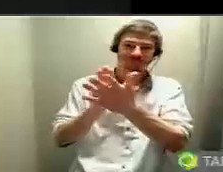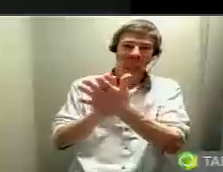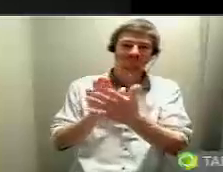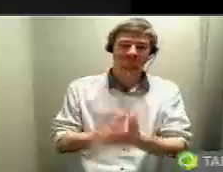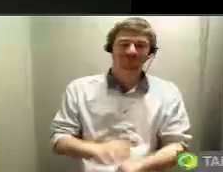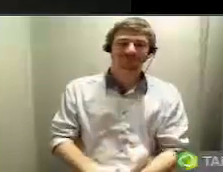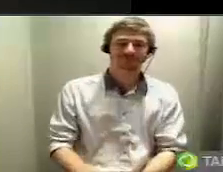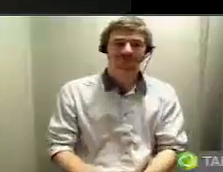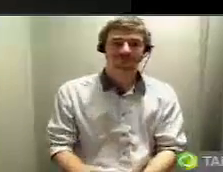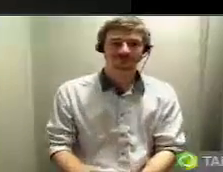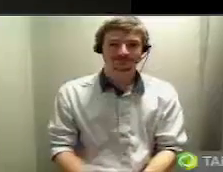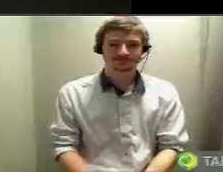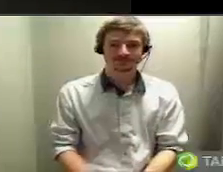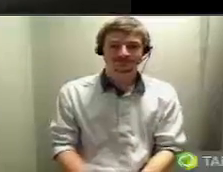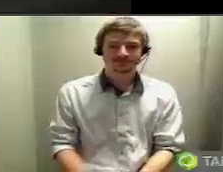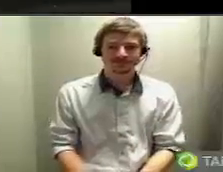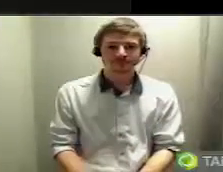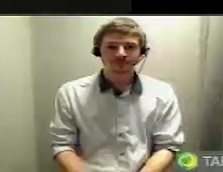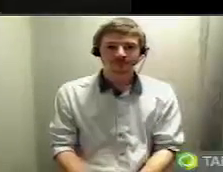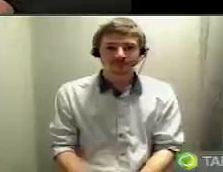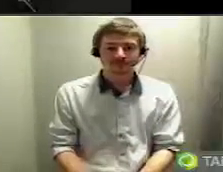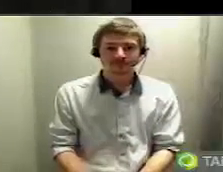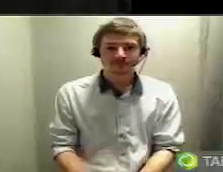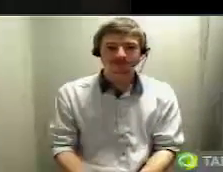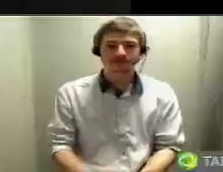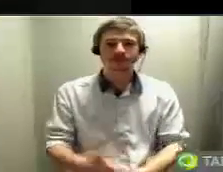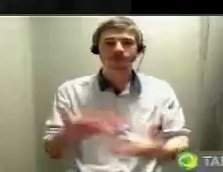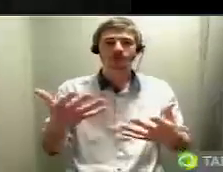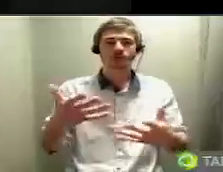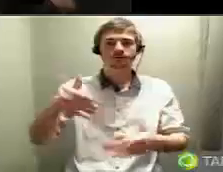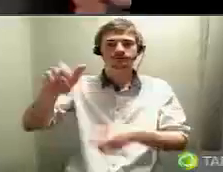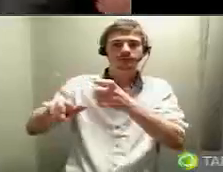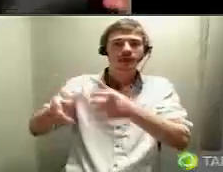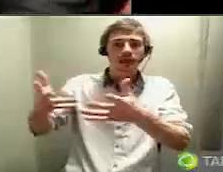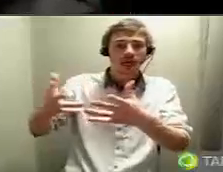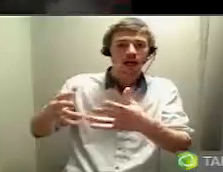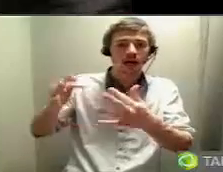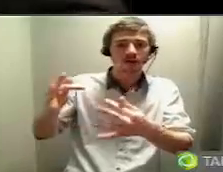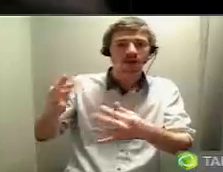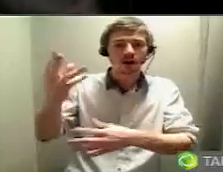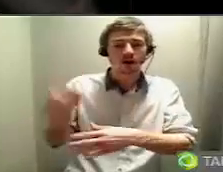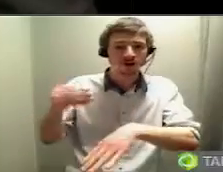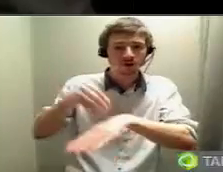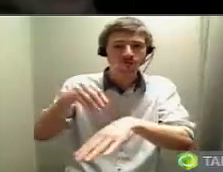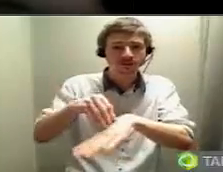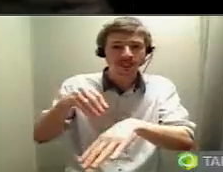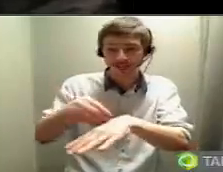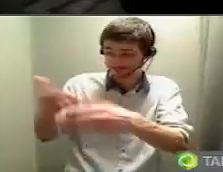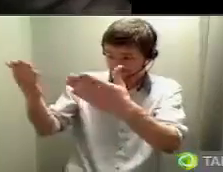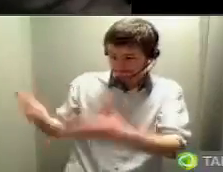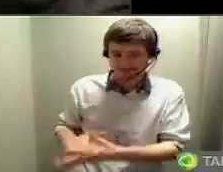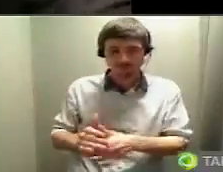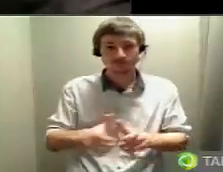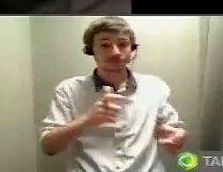Alors, à vous, la vie participative, on récompense des conseils d'enfants. Oui, chers amis, c'est un plaisir d'être